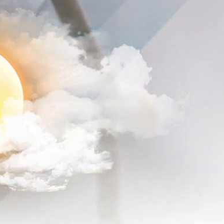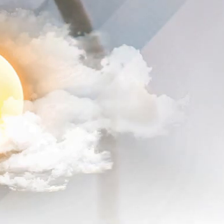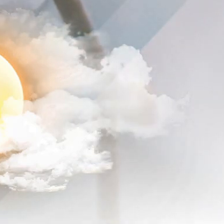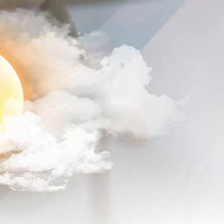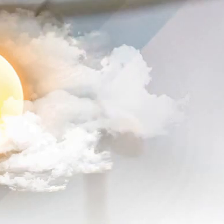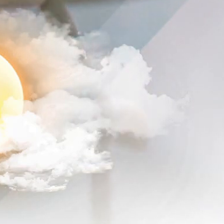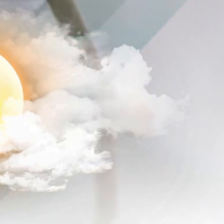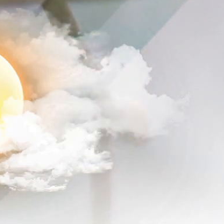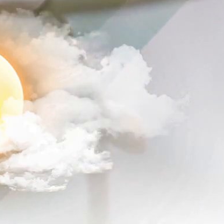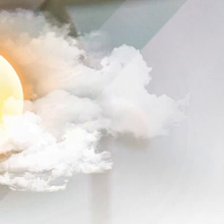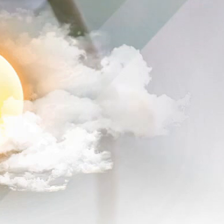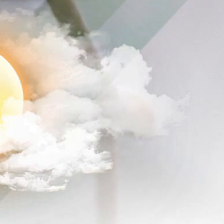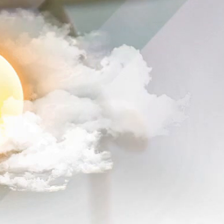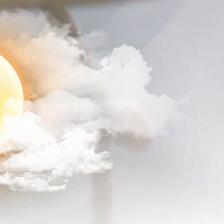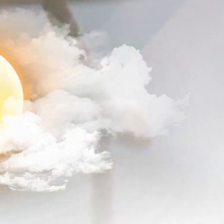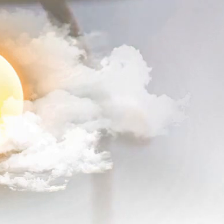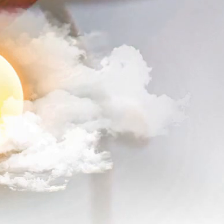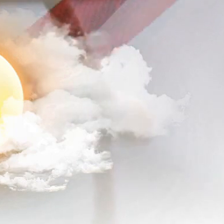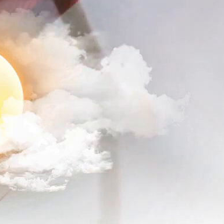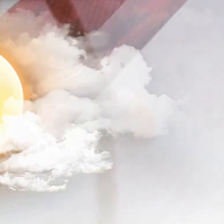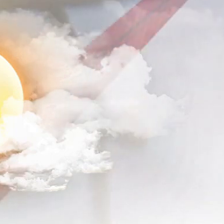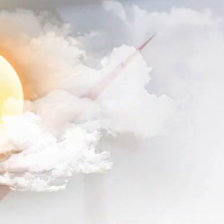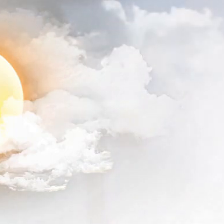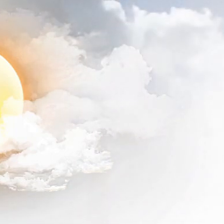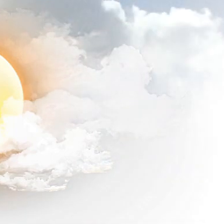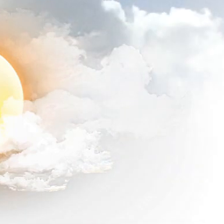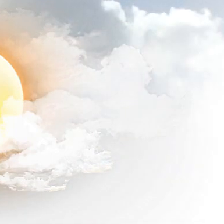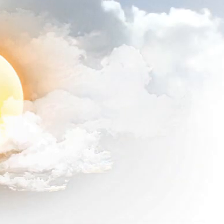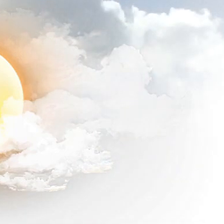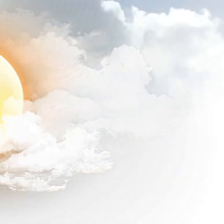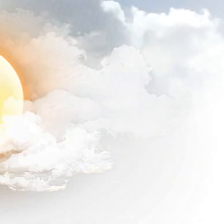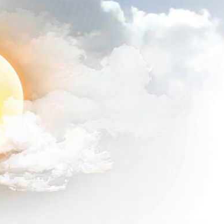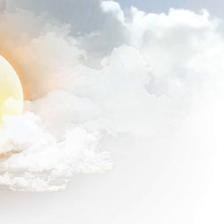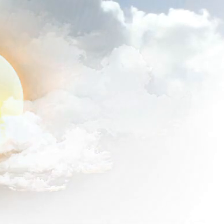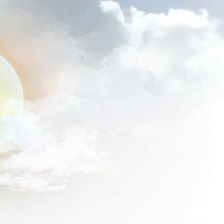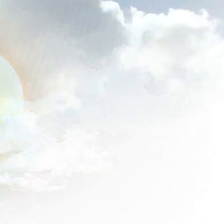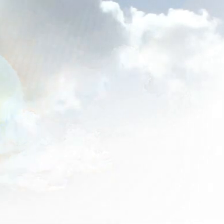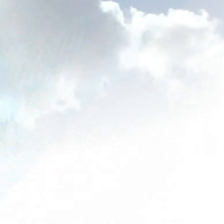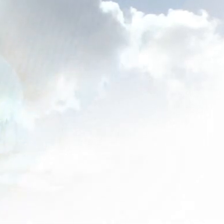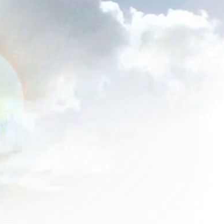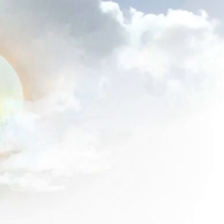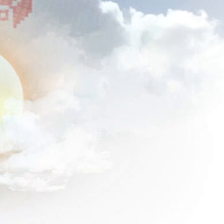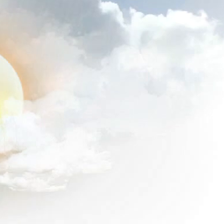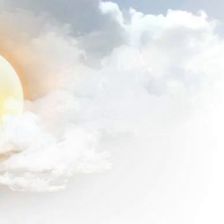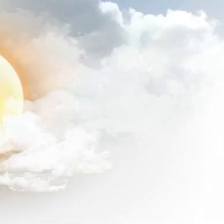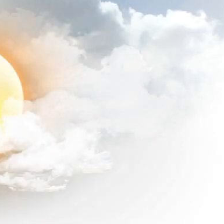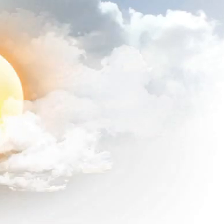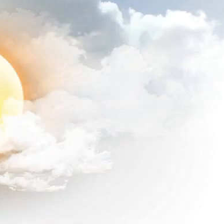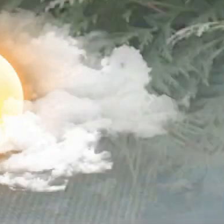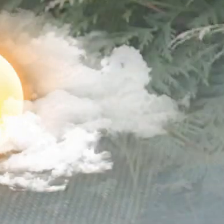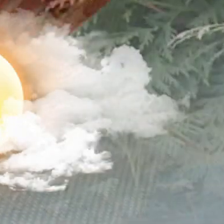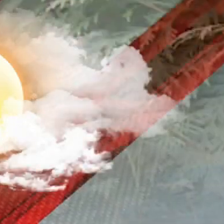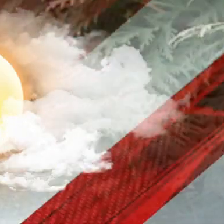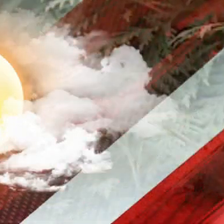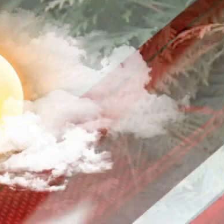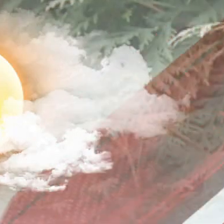без ападкаў. Вецер паўночна-заходні, хуткасць 4-6 метраў за секунду. У мастах і